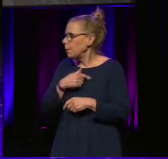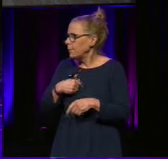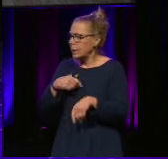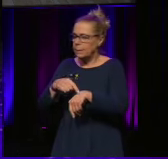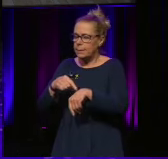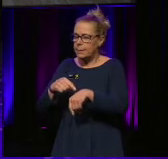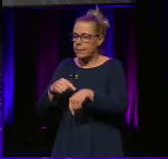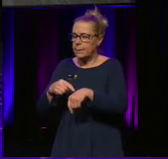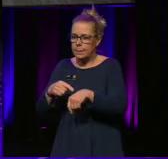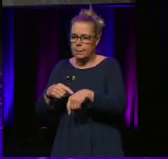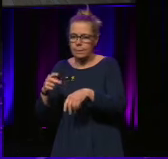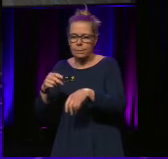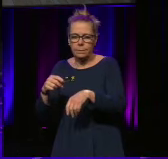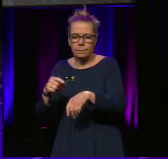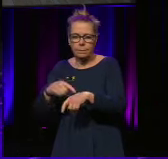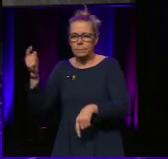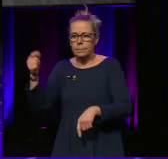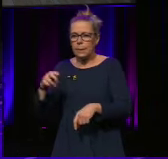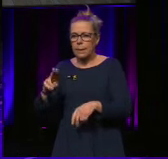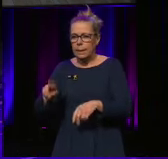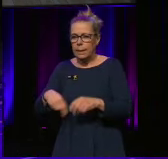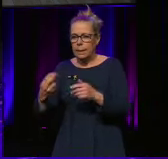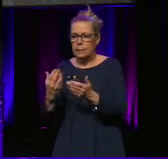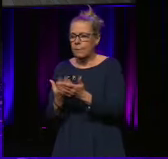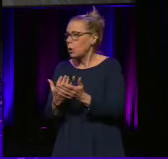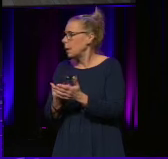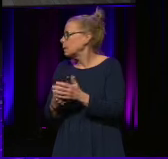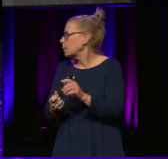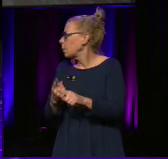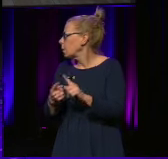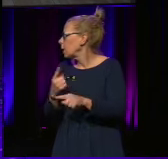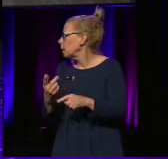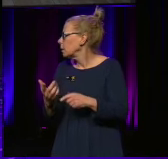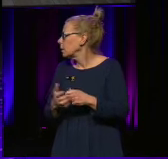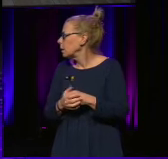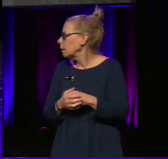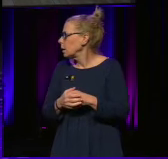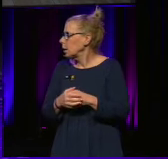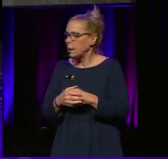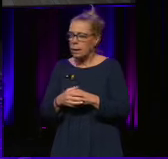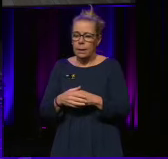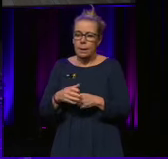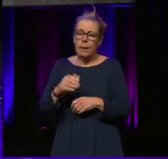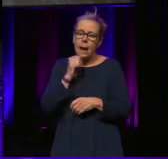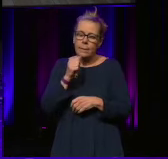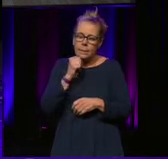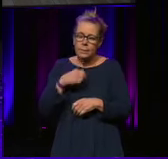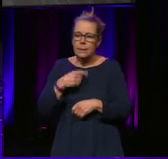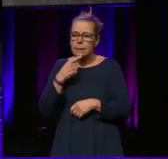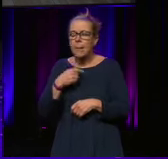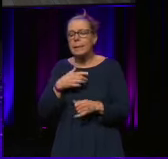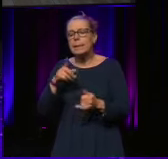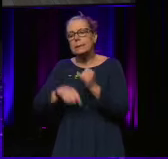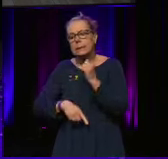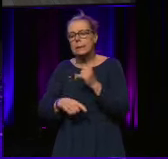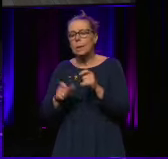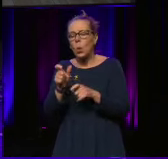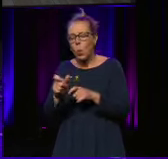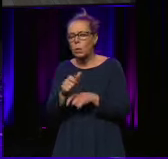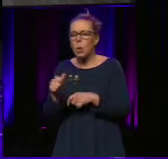nästa föreläsning. Stellan. Mina sista ord är bara det här. Ja. Det kan låta otroligt